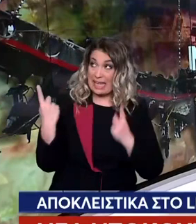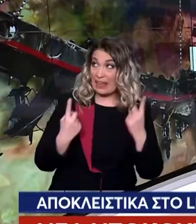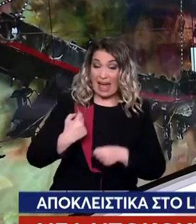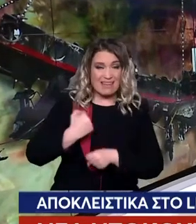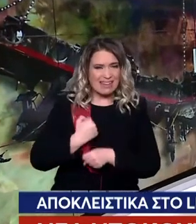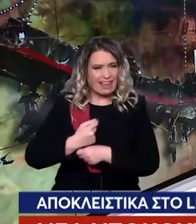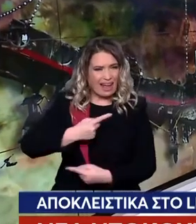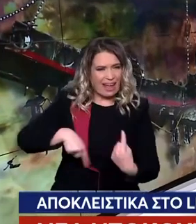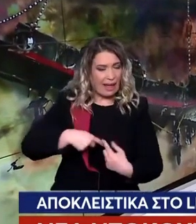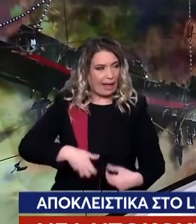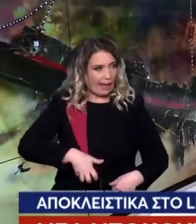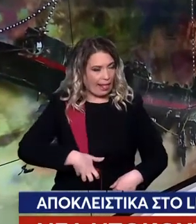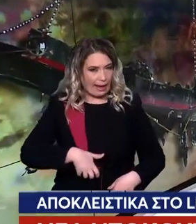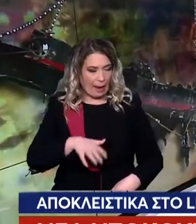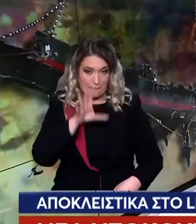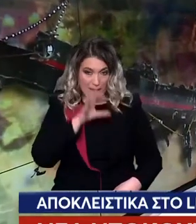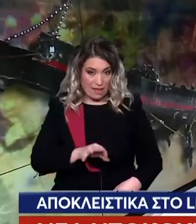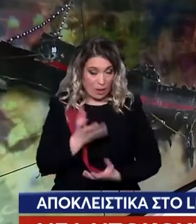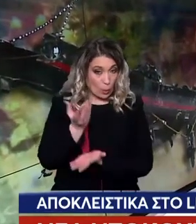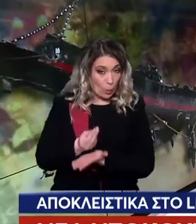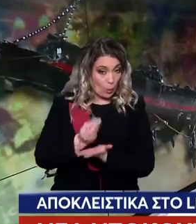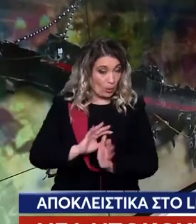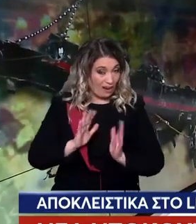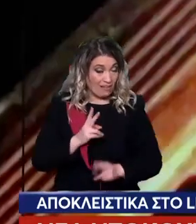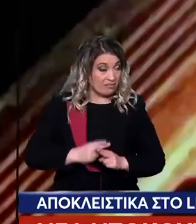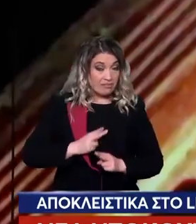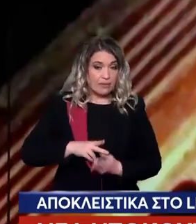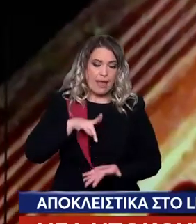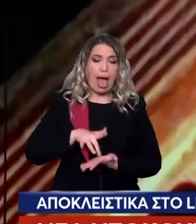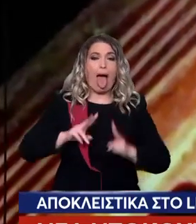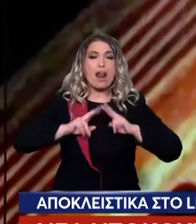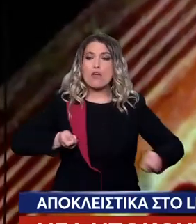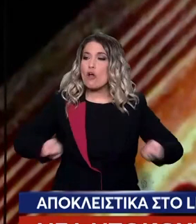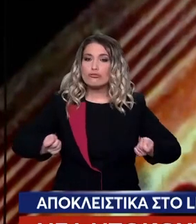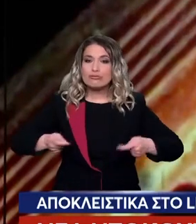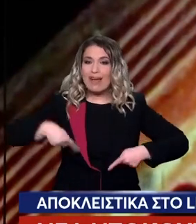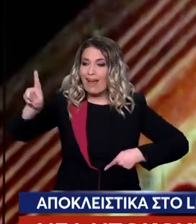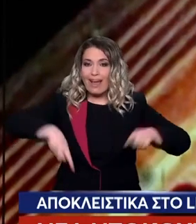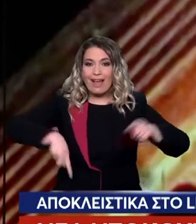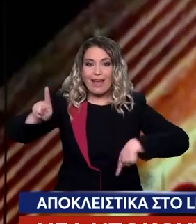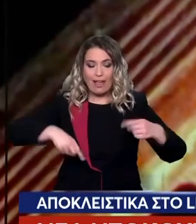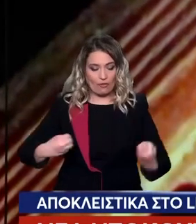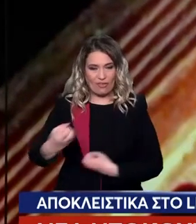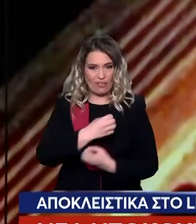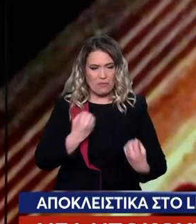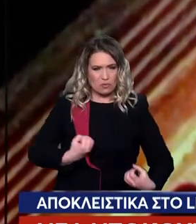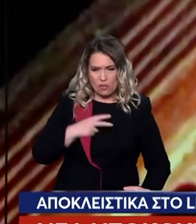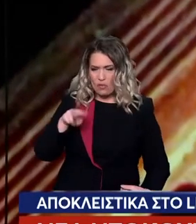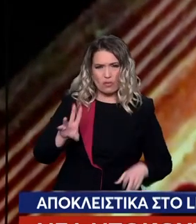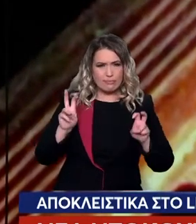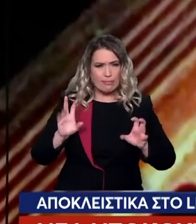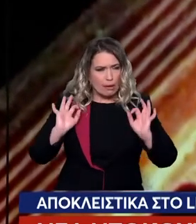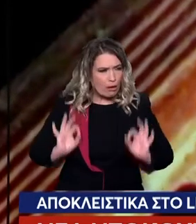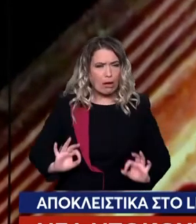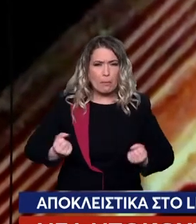ακούγονται αυτά που ακούγονται μέσα απ το κέντρο ελέγχου σιδηροδρόμων είναι παιδική χαρά